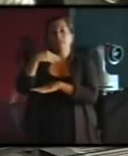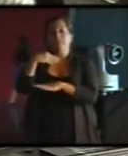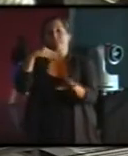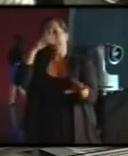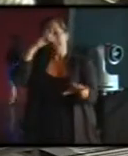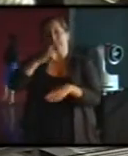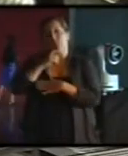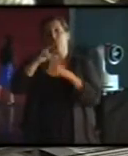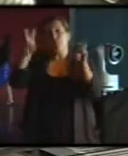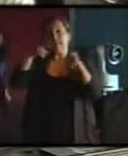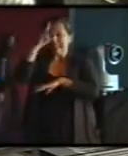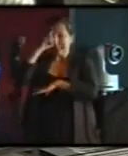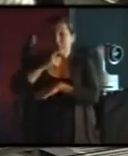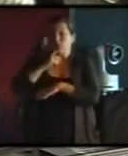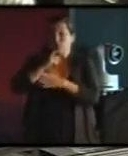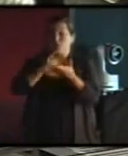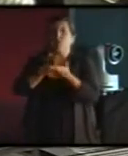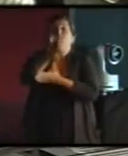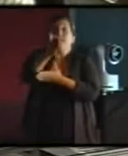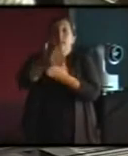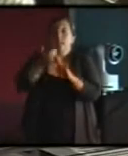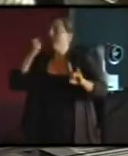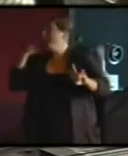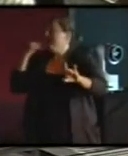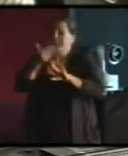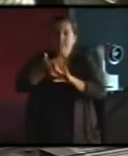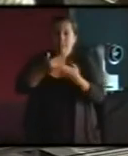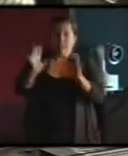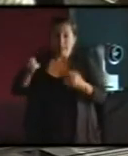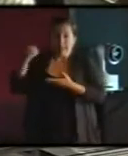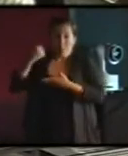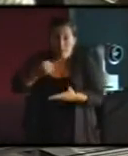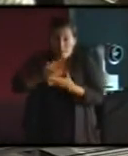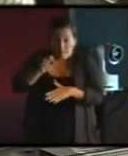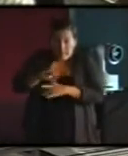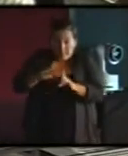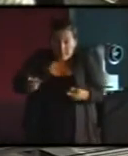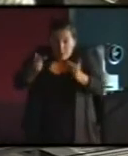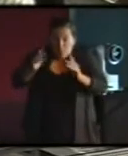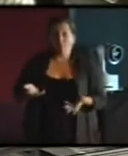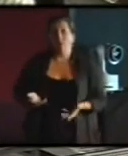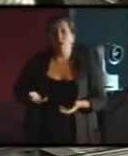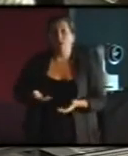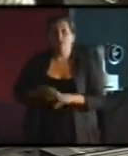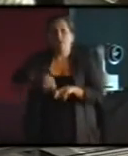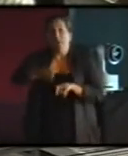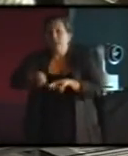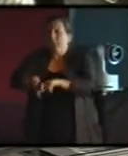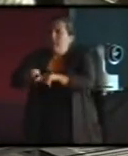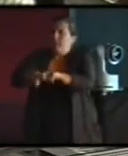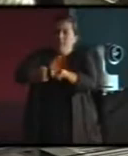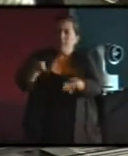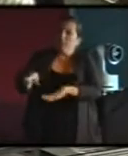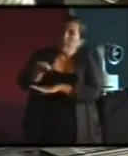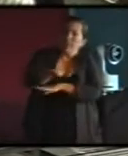du patrimoine, d'un objet, d'un certain patrimoine, c'est pas figé. Hein, c'est pas une interprétation fixe